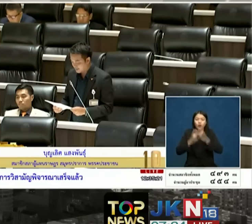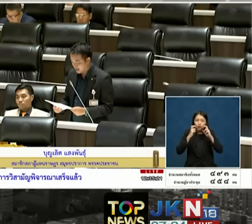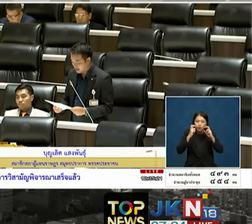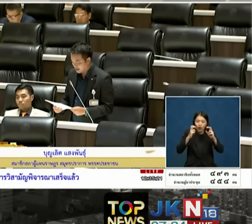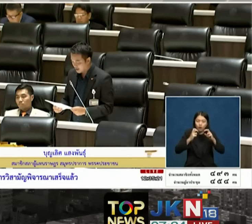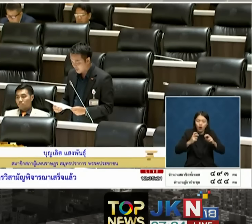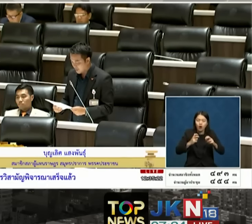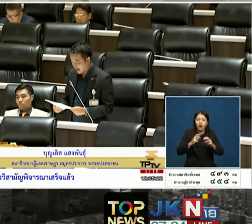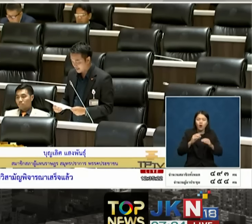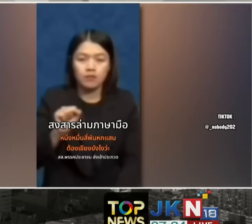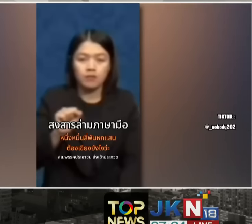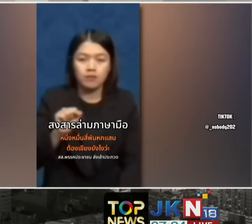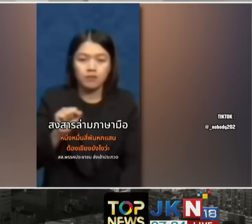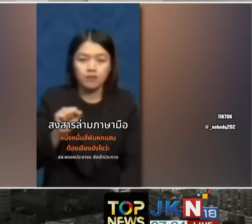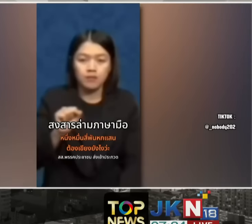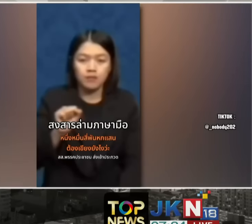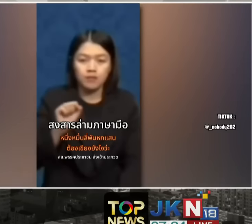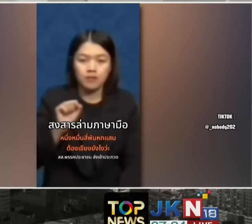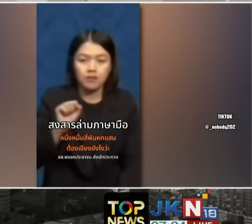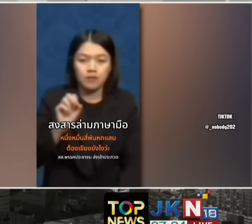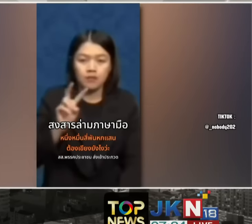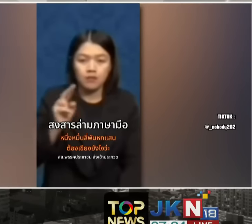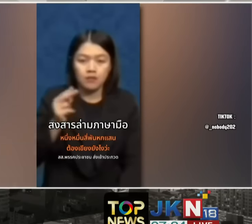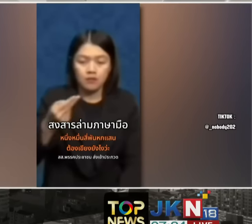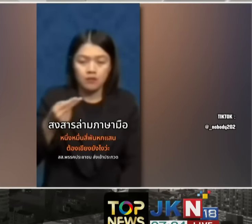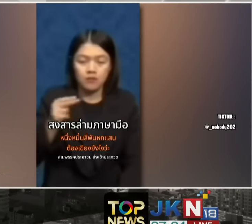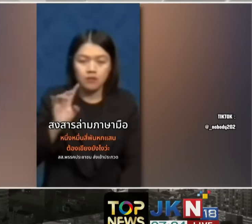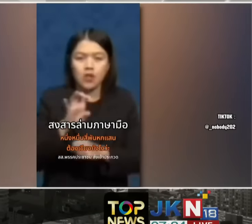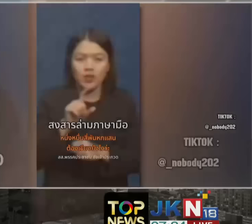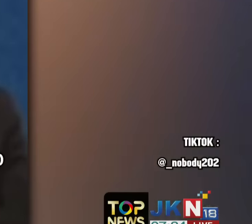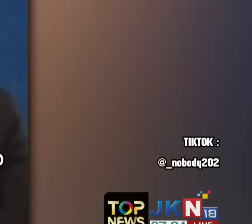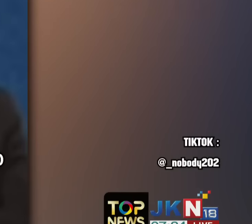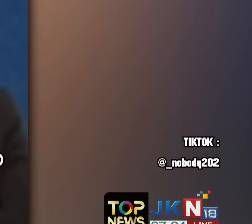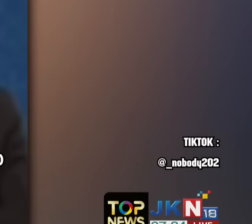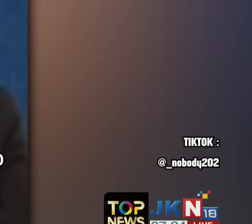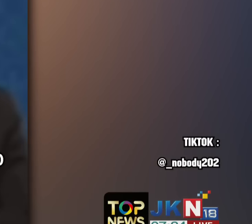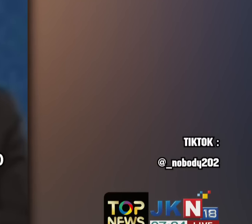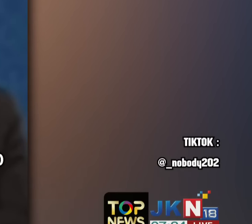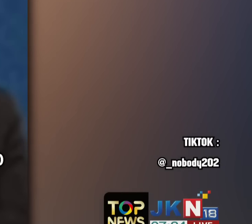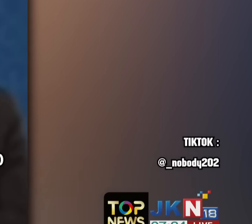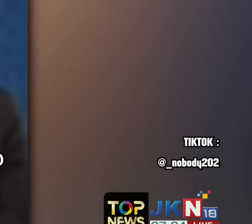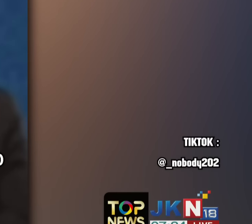เต็มๆแล้วเนี่ยโอ้โหน่าสงสารจริง ๆจริ ง เดี๋ยวลองดูคลิปนี้ฮะ 8,000 เงินทั้งสิ้น